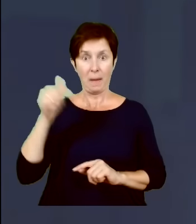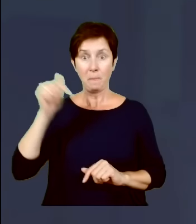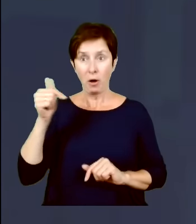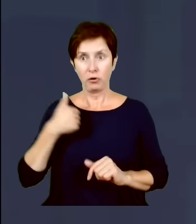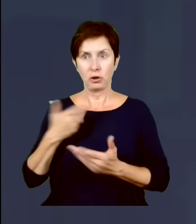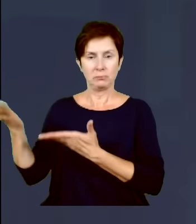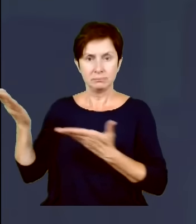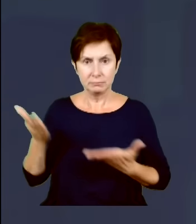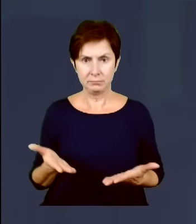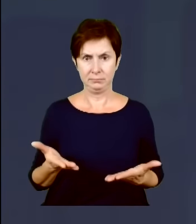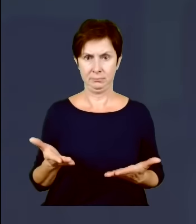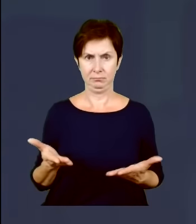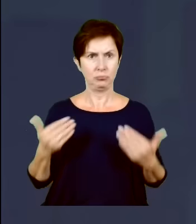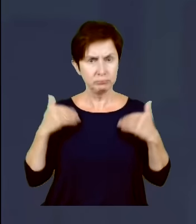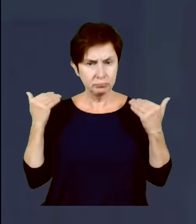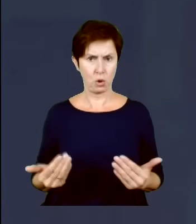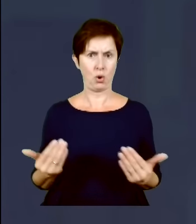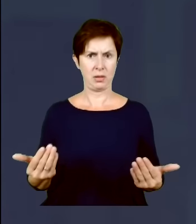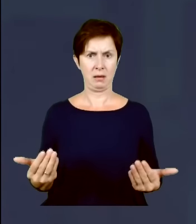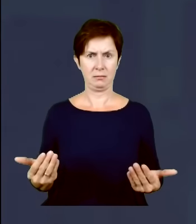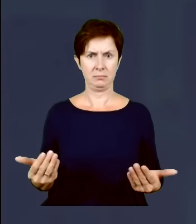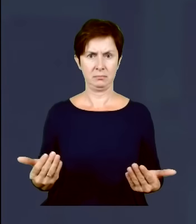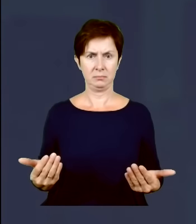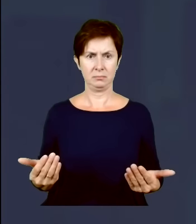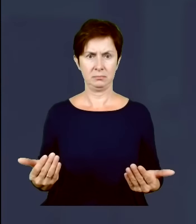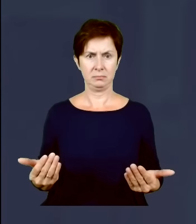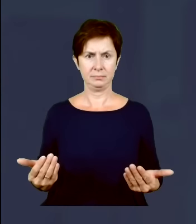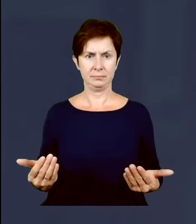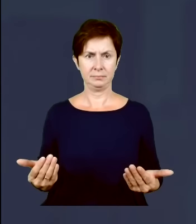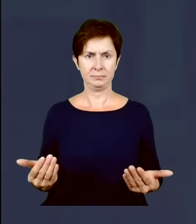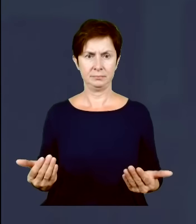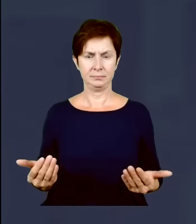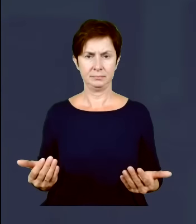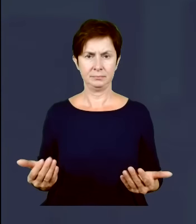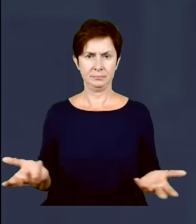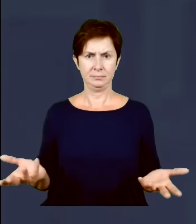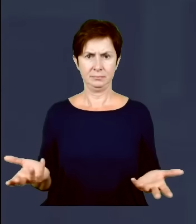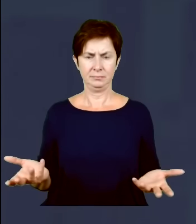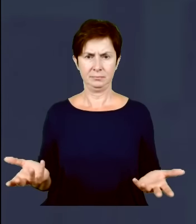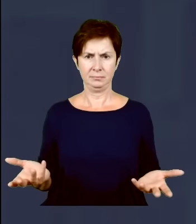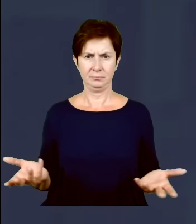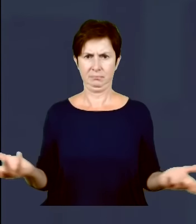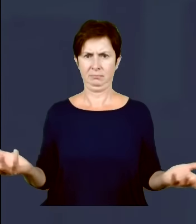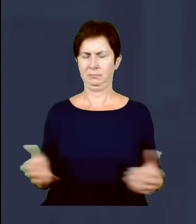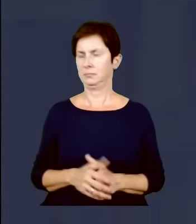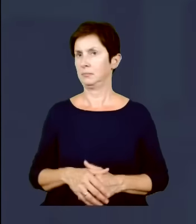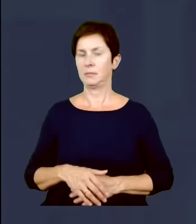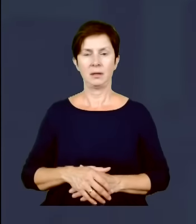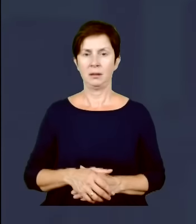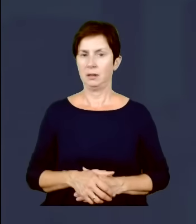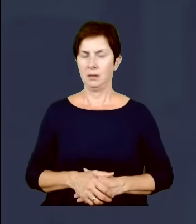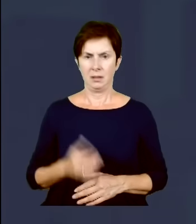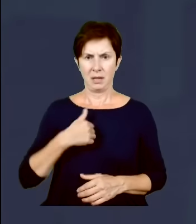tak żeby godnie to oni go przyjmują jak jakiegoś tam podrzędnego polityka No po prostu ja pamiętam jak szolca